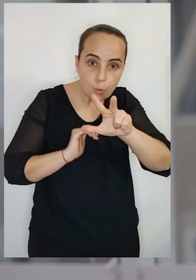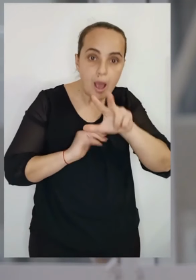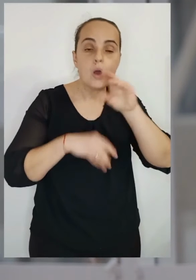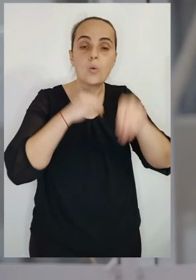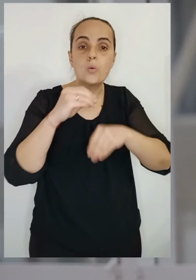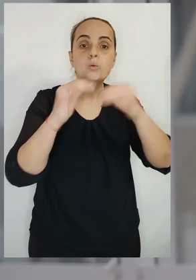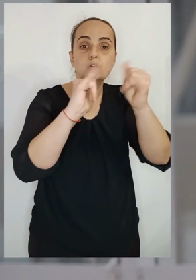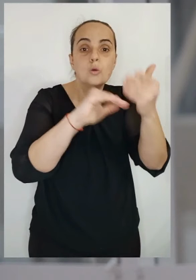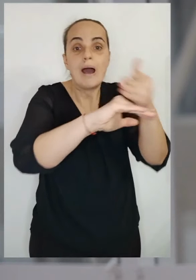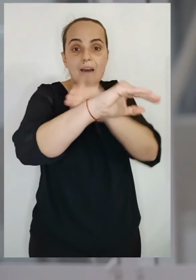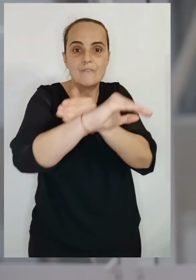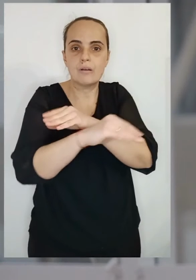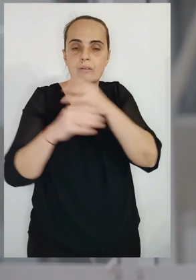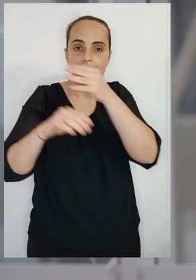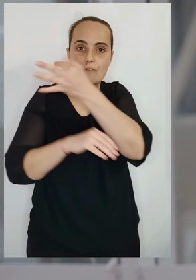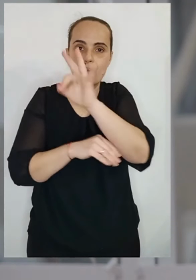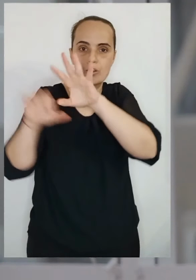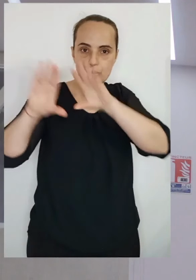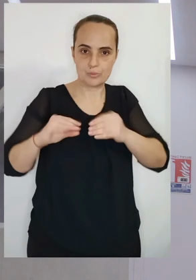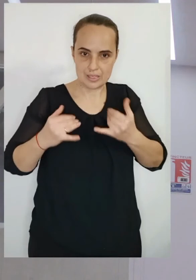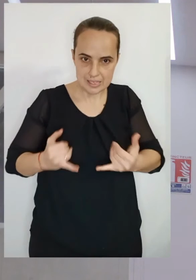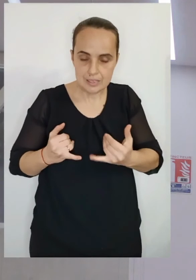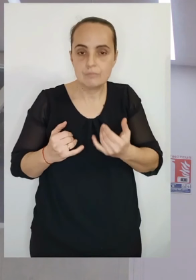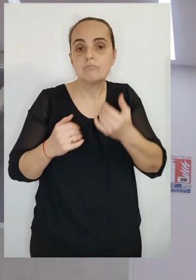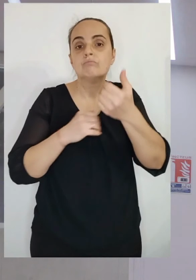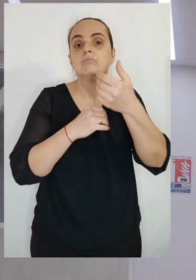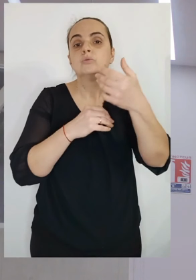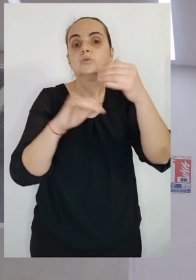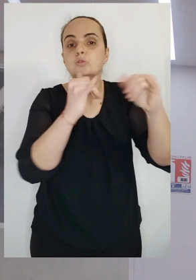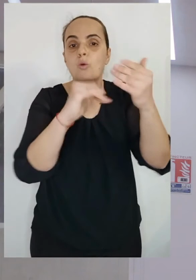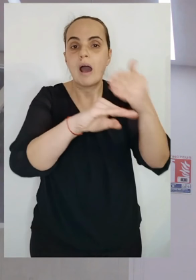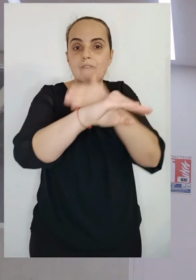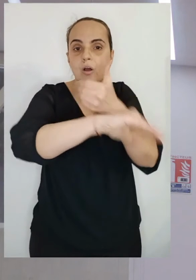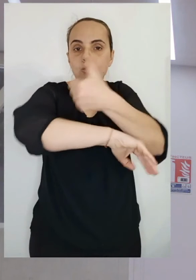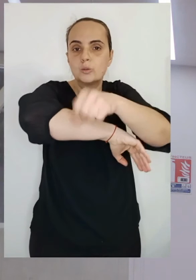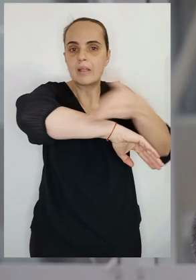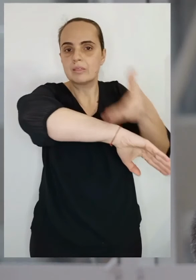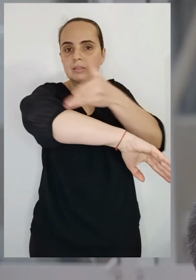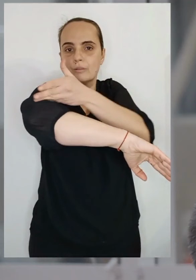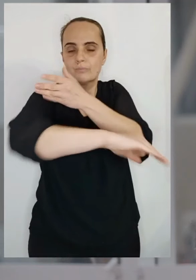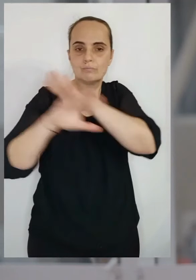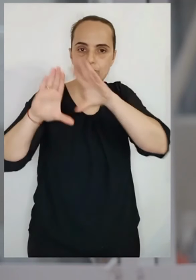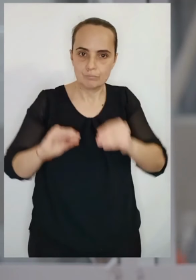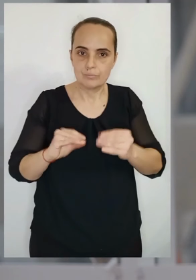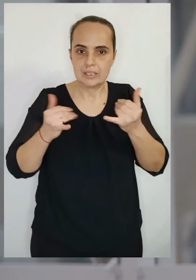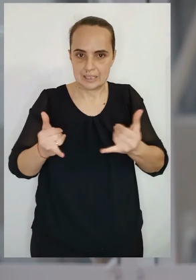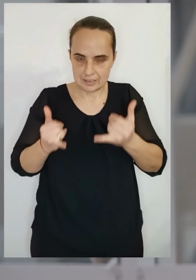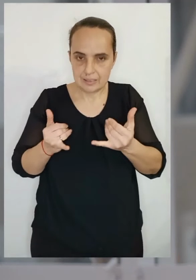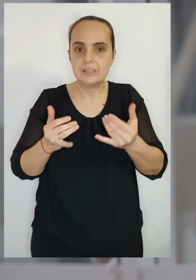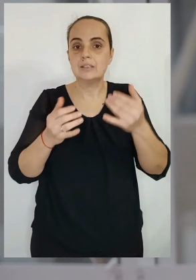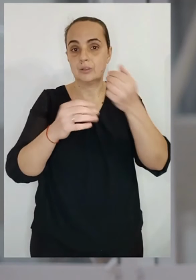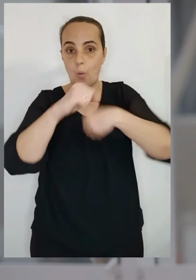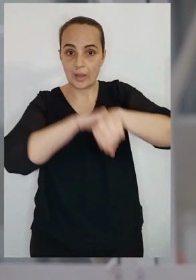venir préparer les Jeux déjà en France et s'installer ici quelques semaines pour préparer dans le pays hôte des